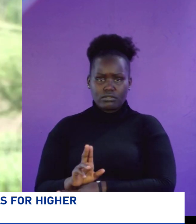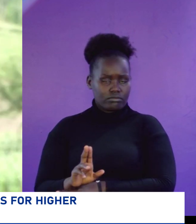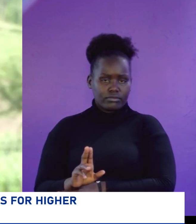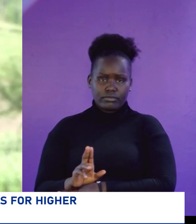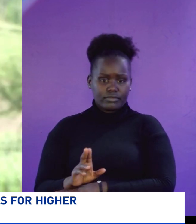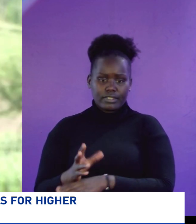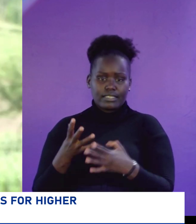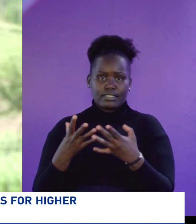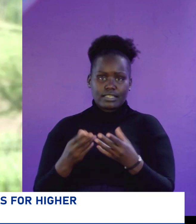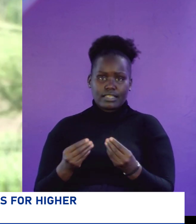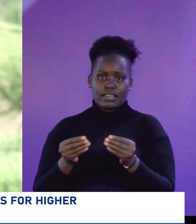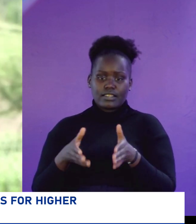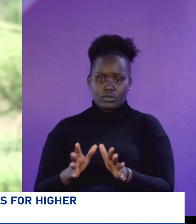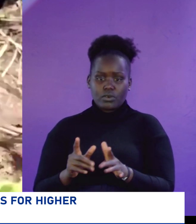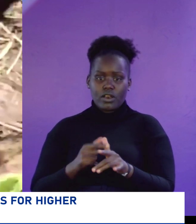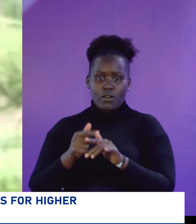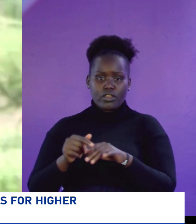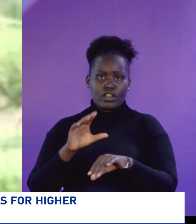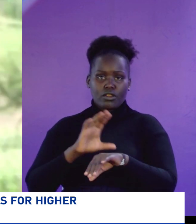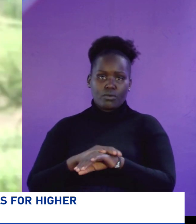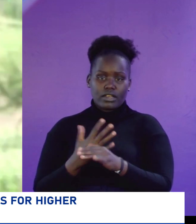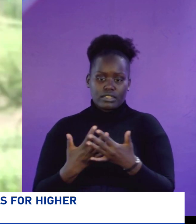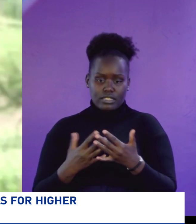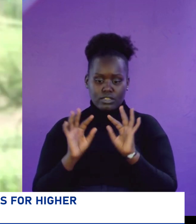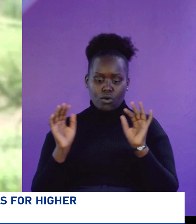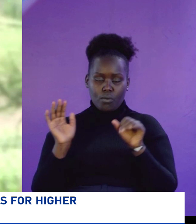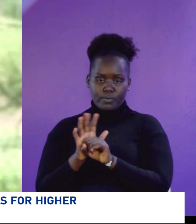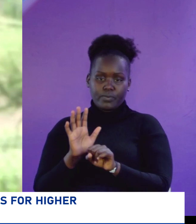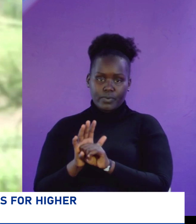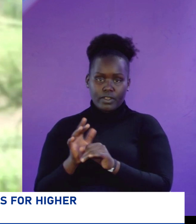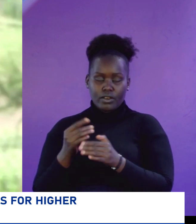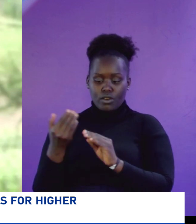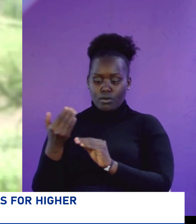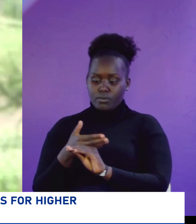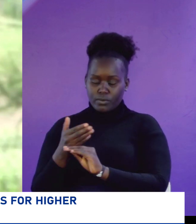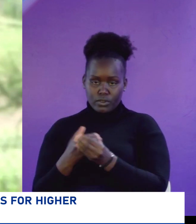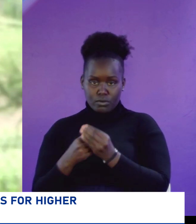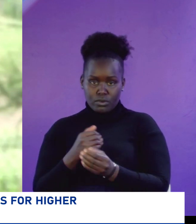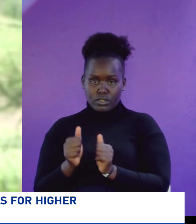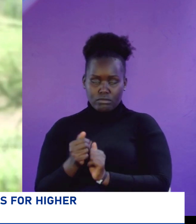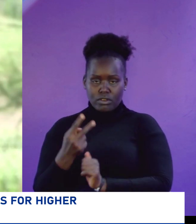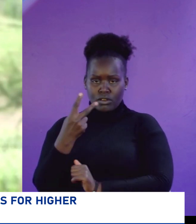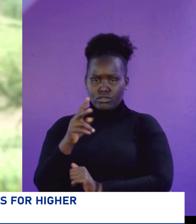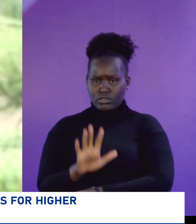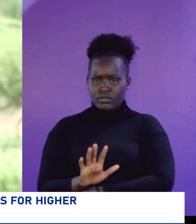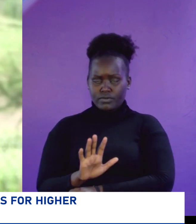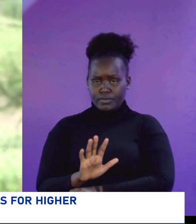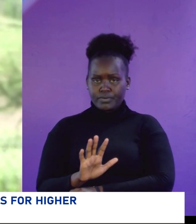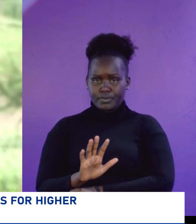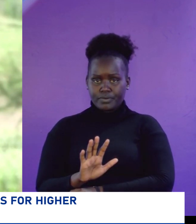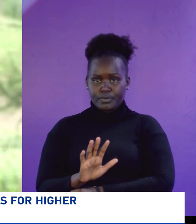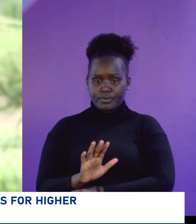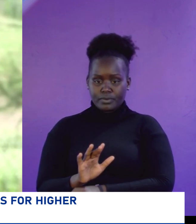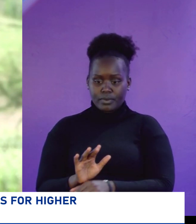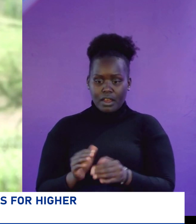rahisi, na unapata mazao mengi. Ile viazi tumeang'oa pale, tumeona iko na viazi kuanzia 25 na